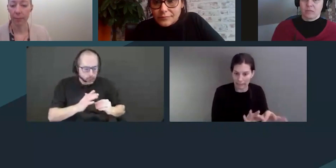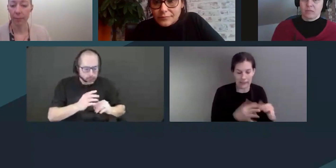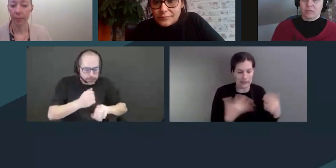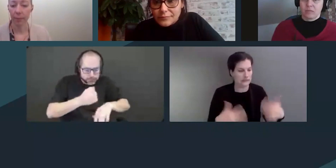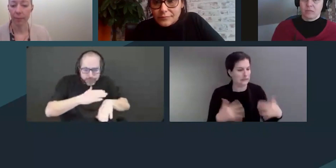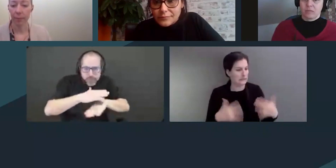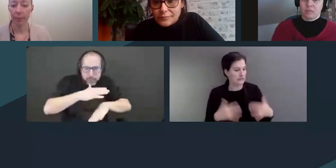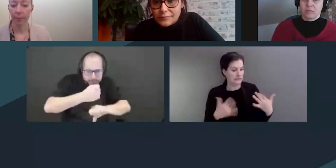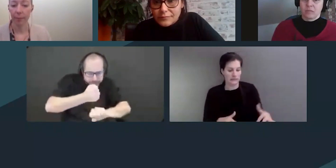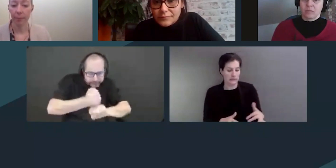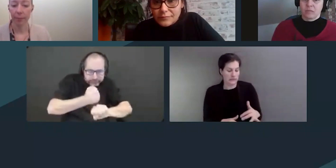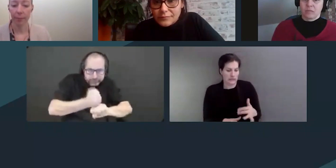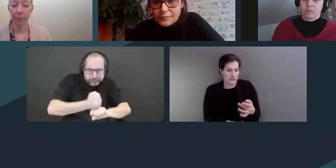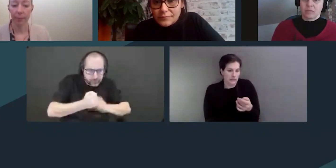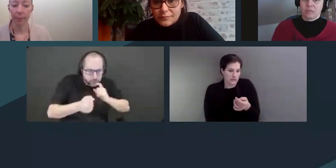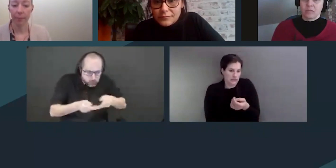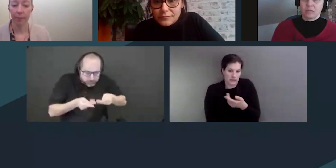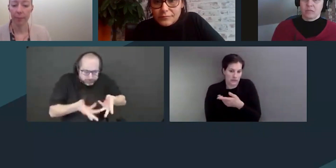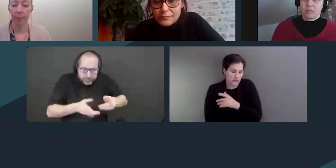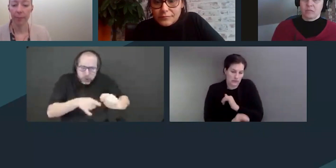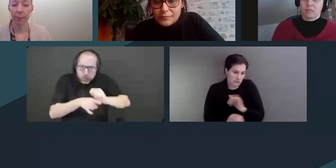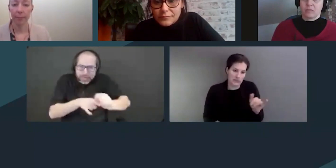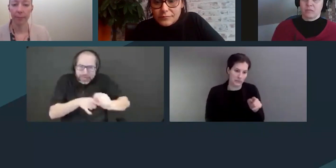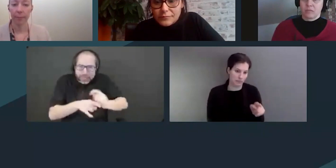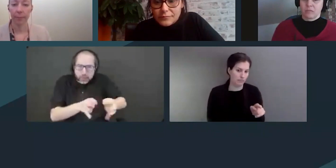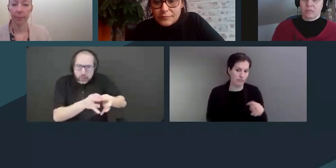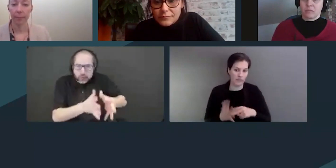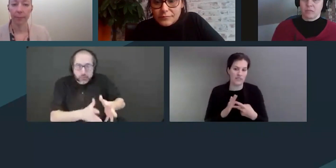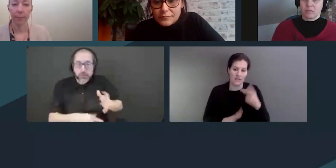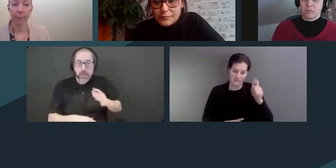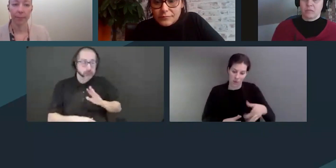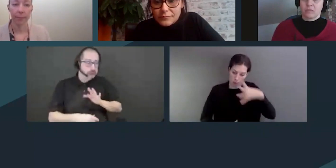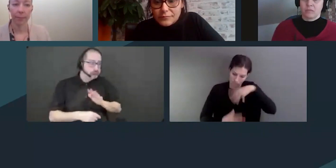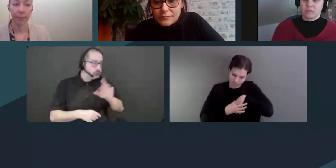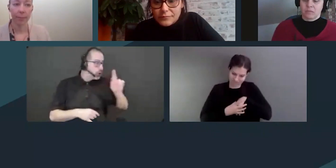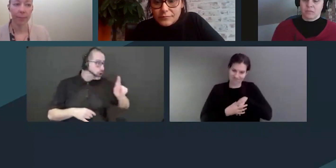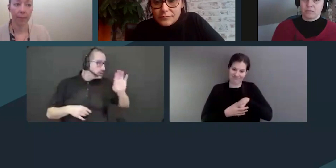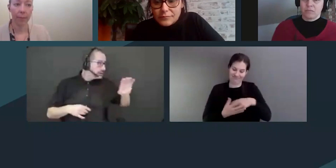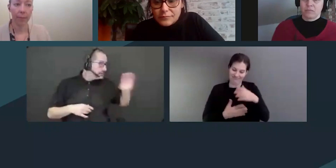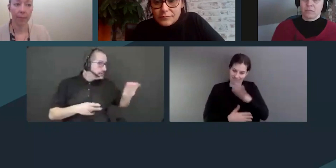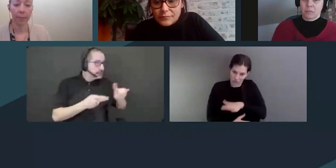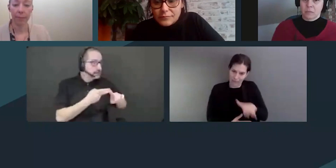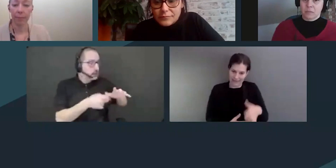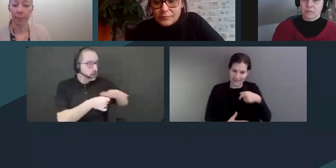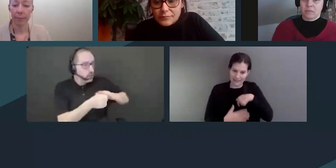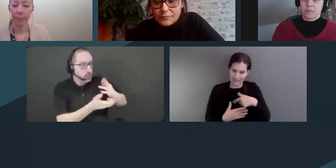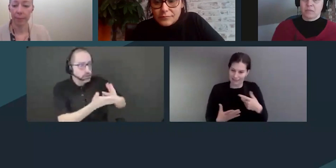au soutien de l'IRCC et des ressources locales, nous avons pu élaborer